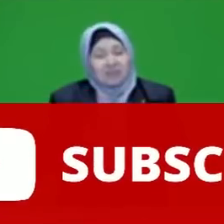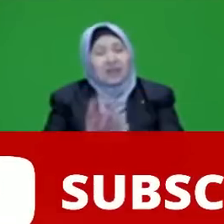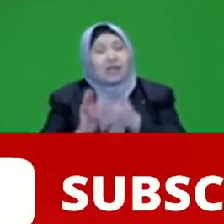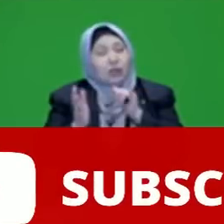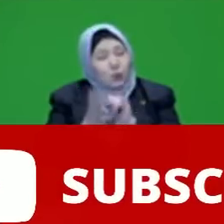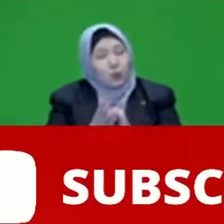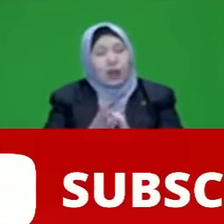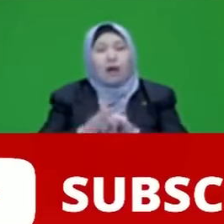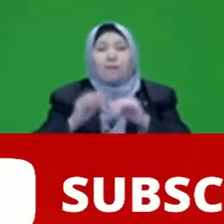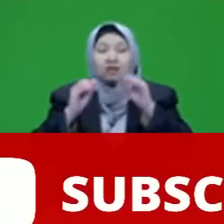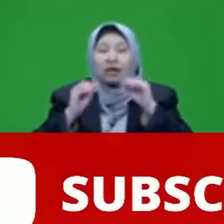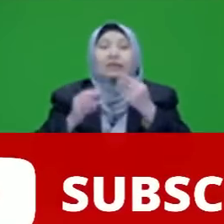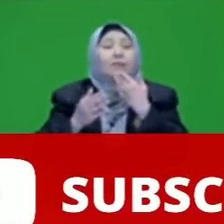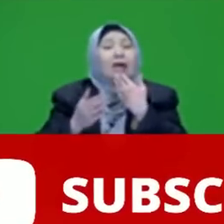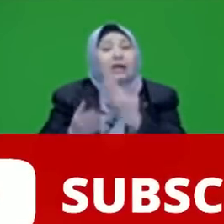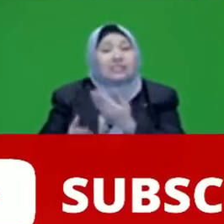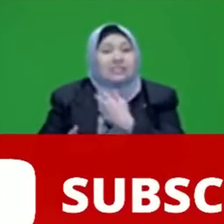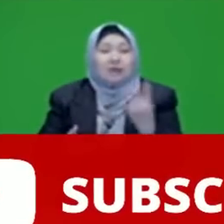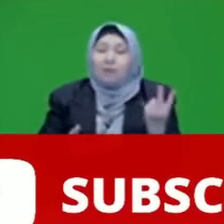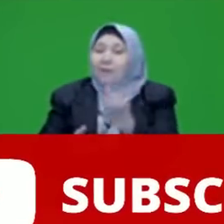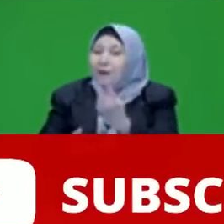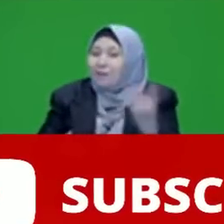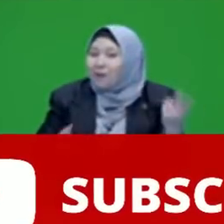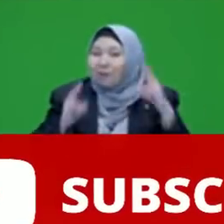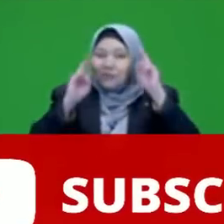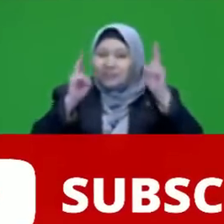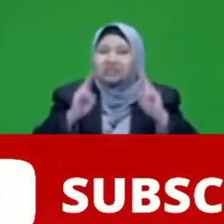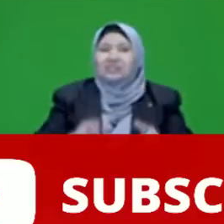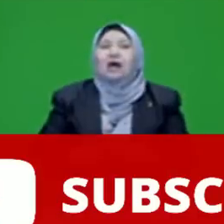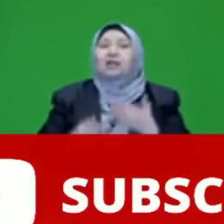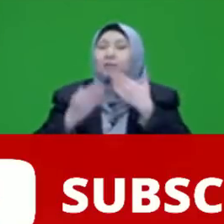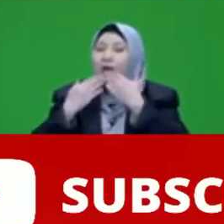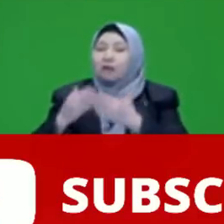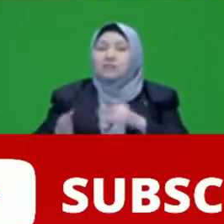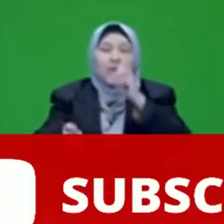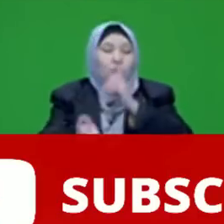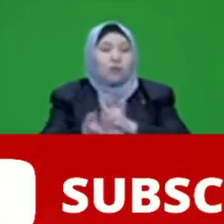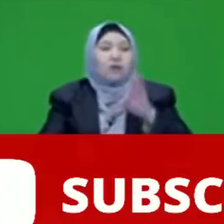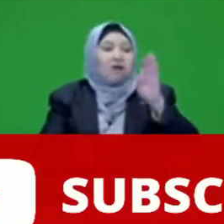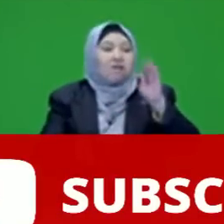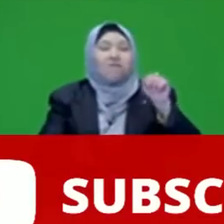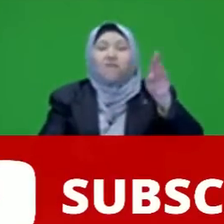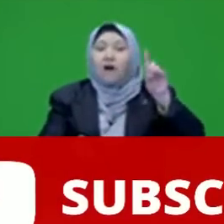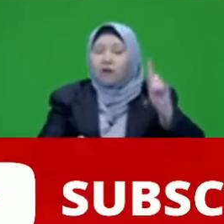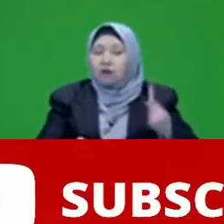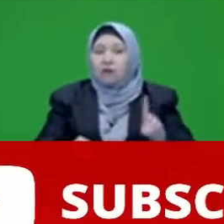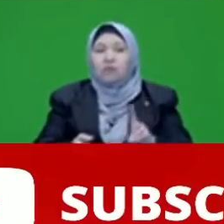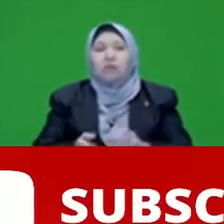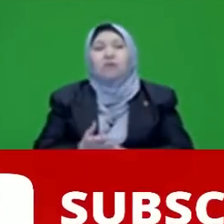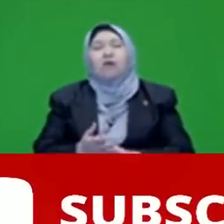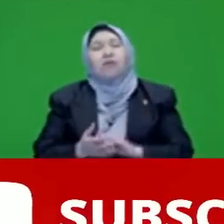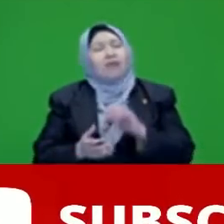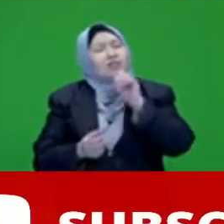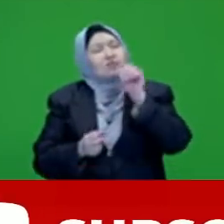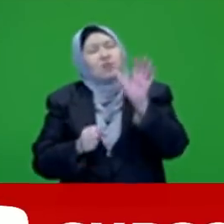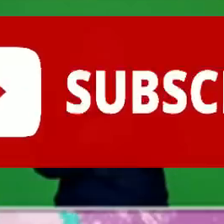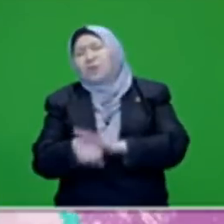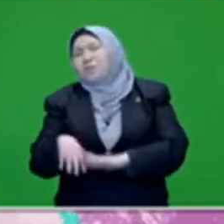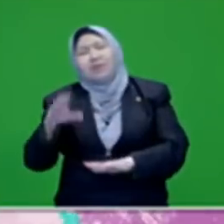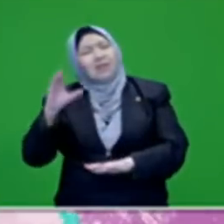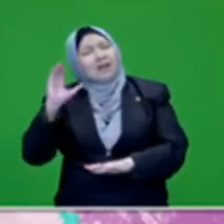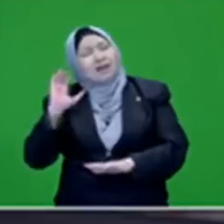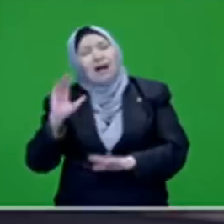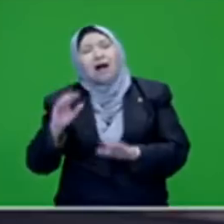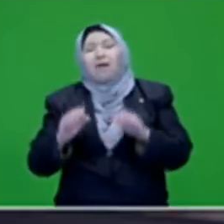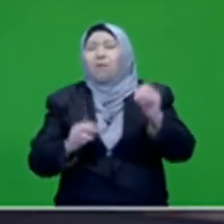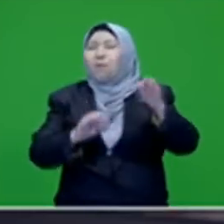Terima kasih Ustaz Fazrul. Terima kasih. Dr. Mizi. Terima kasih Dr. Farid Rabi berkongsi pendek sangat sahaja tetapi dengan kekangan kita pada